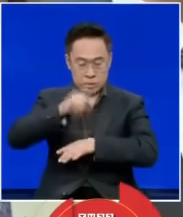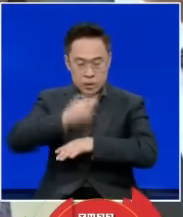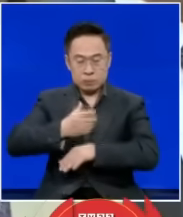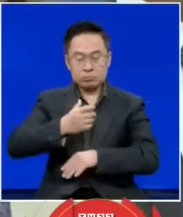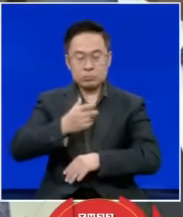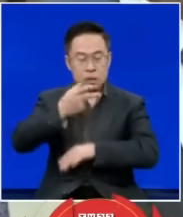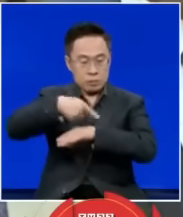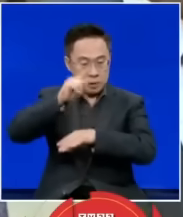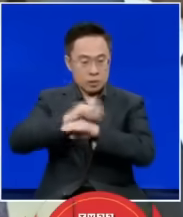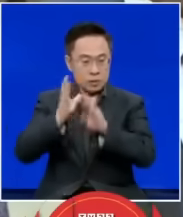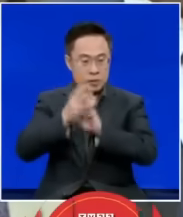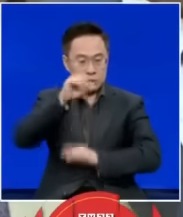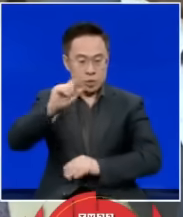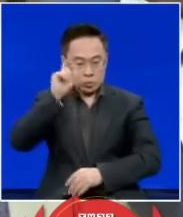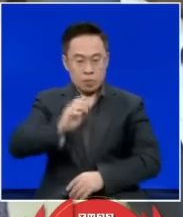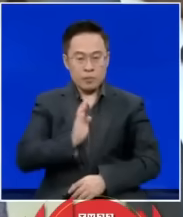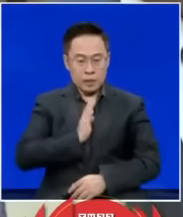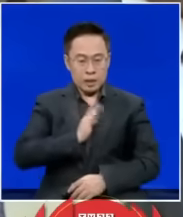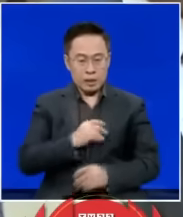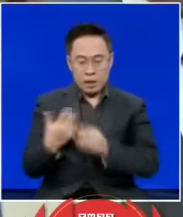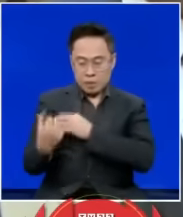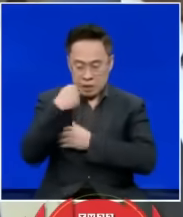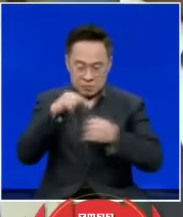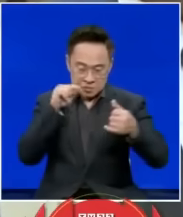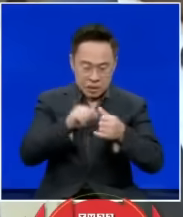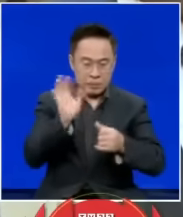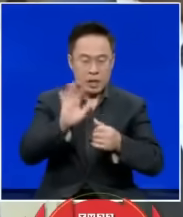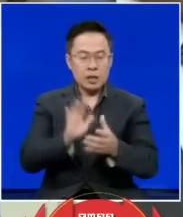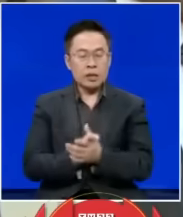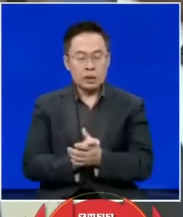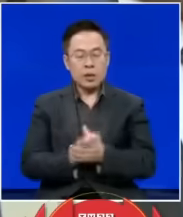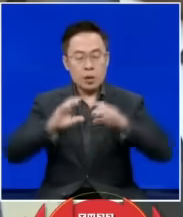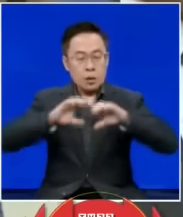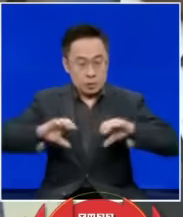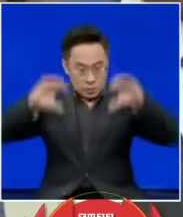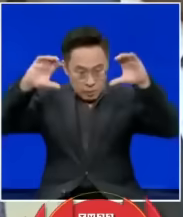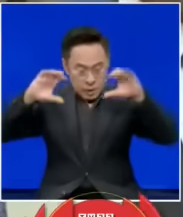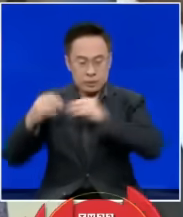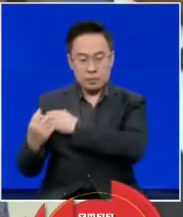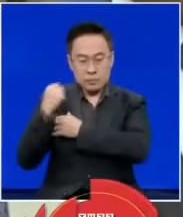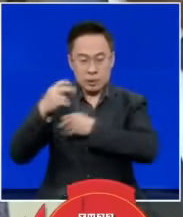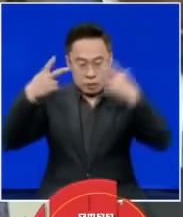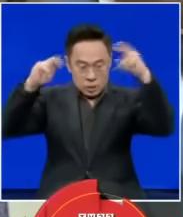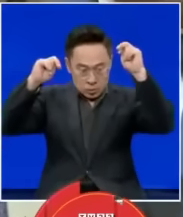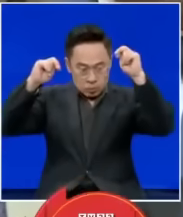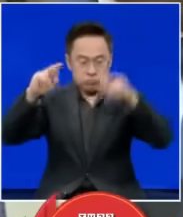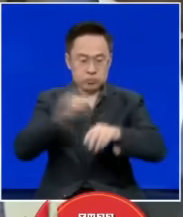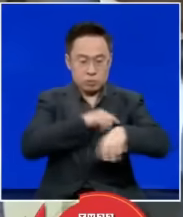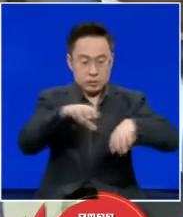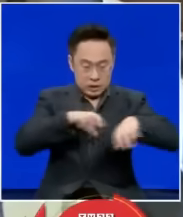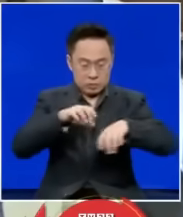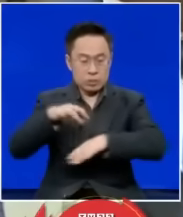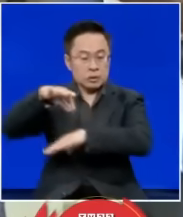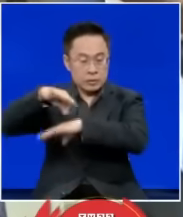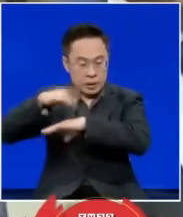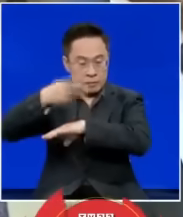ดเข้ามาแทรกแซงได้ยืนยันว่าการปรับครม.เป็นเรื่องของนายกตำแหน่งประธานสภาเป็นไปตามข้อบังคับและรัฐธรรมนูญที่กำหนดซึ่ง